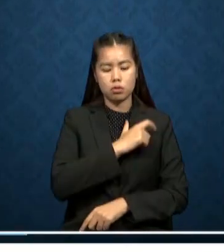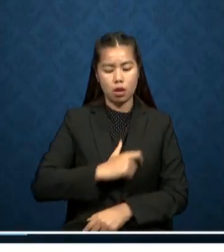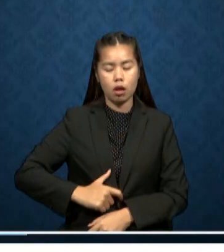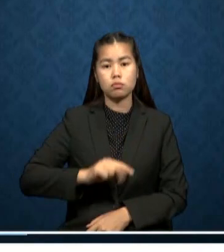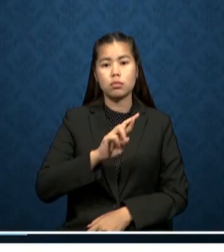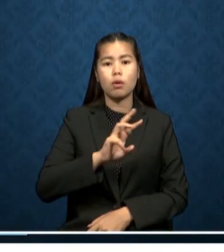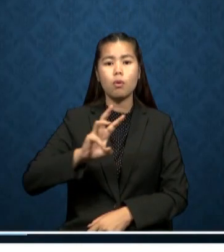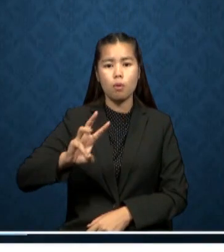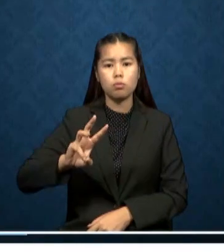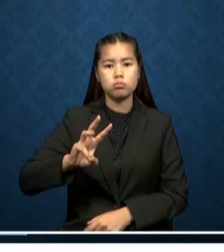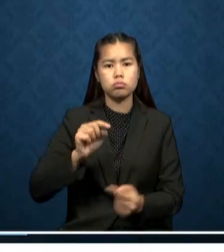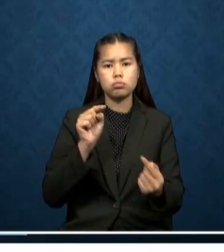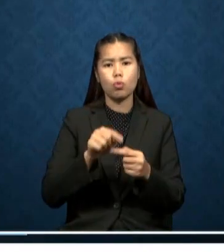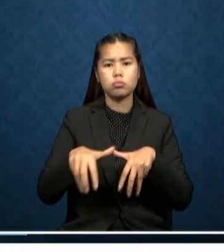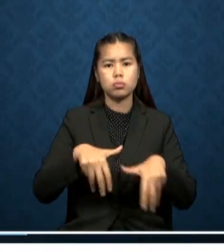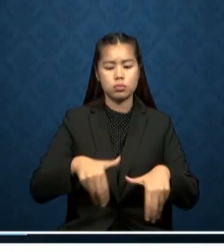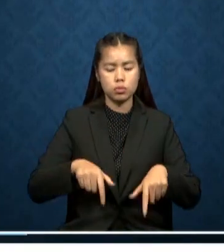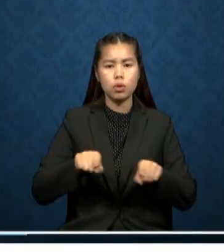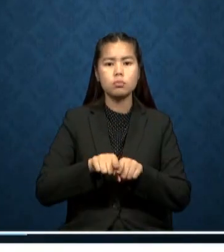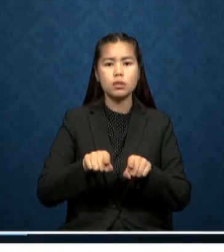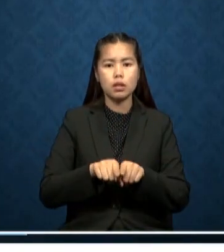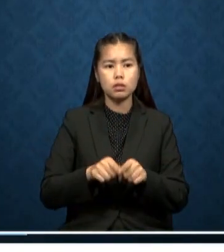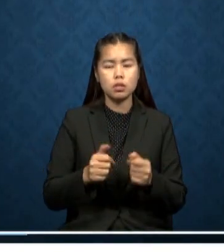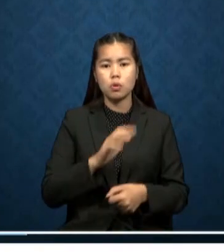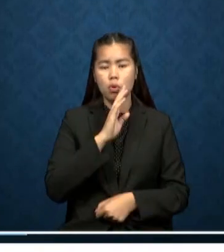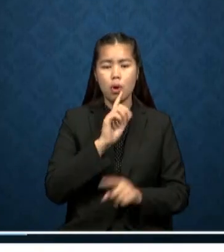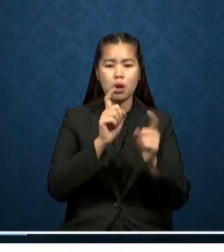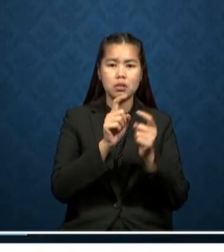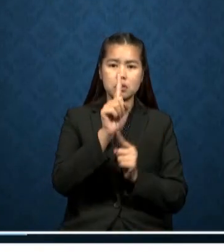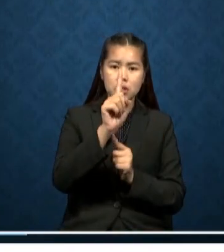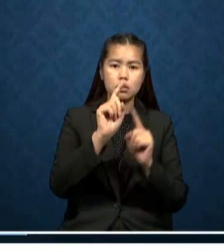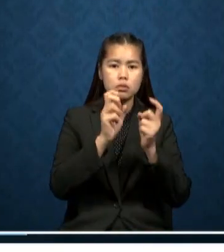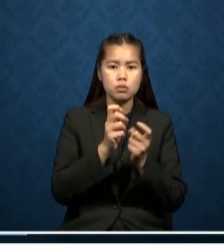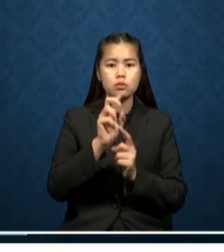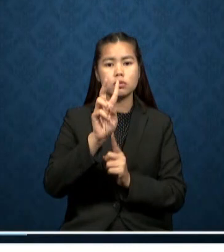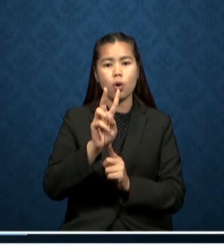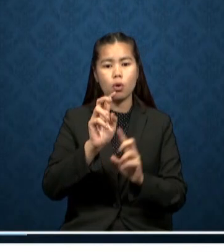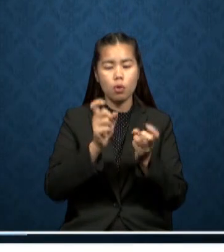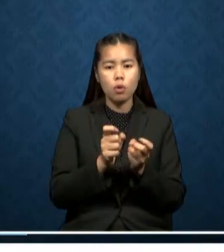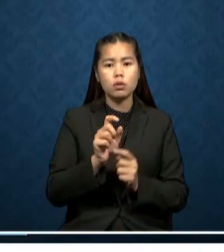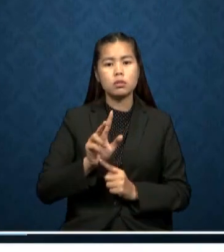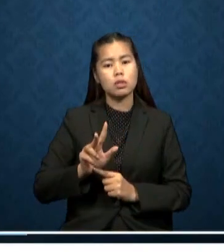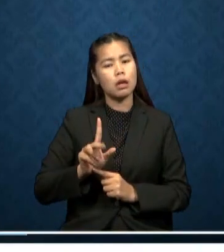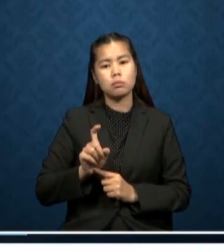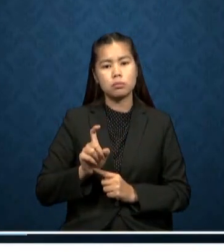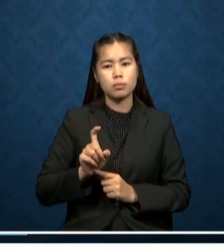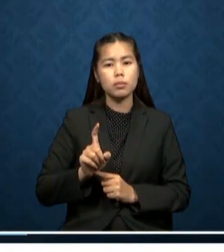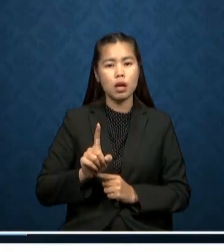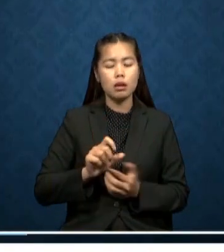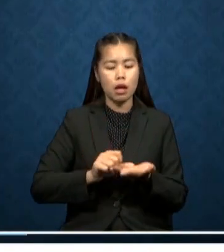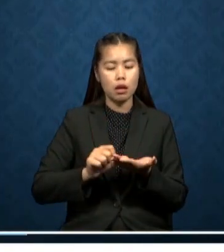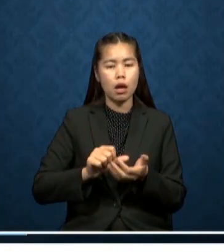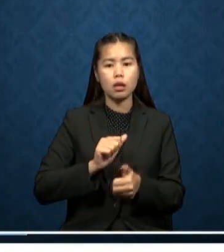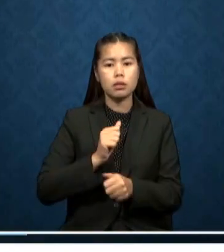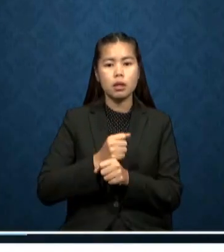และหากยังปล่อยให้ล่วงไปสู่วรรคที่ 3ก็จะเป็นการสูญเสียจนแก้คืนไม่ได้ด้วยเหตุ